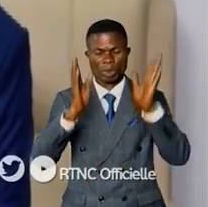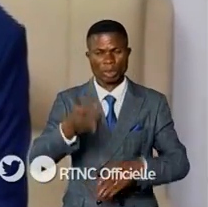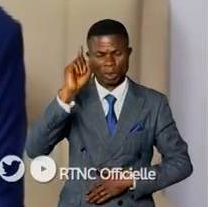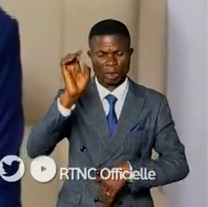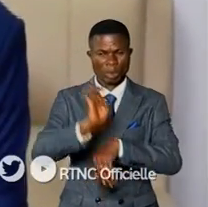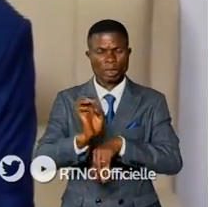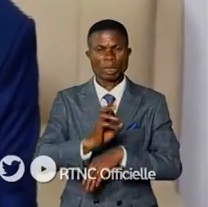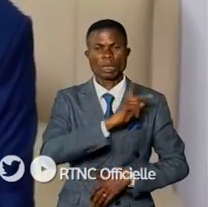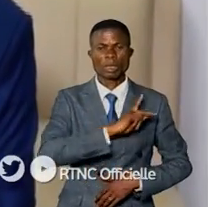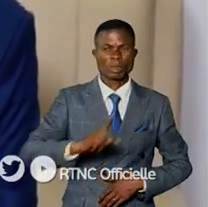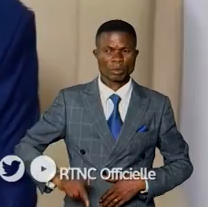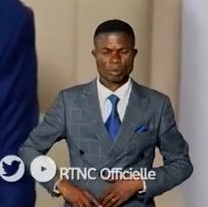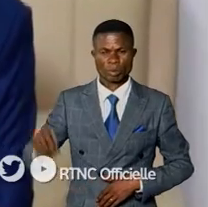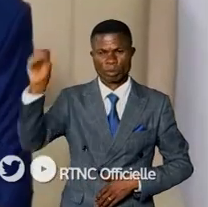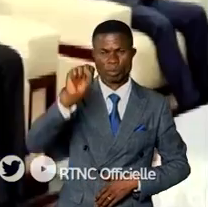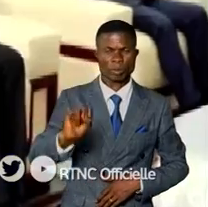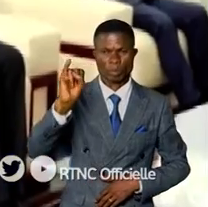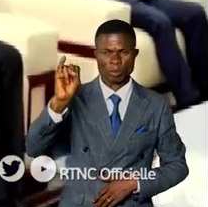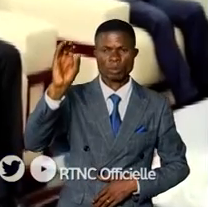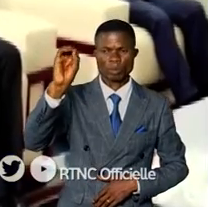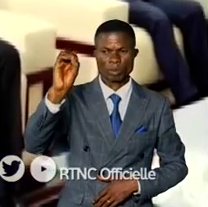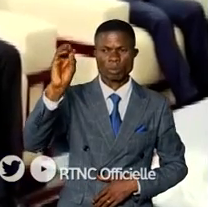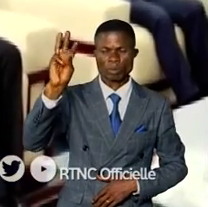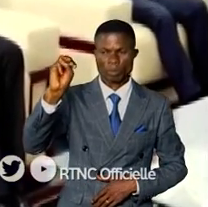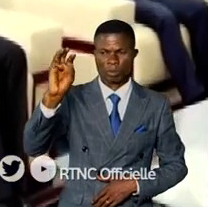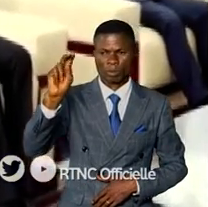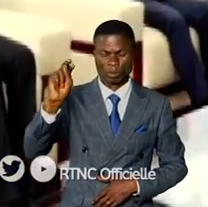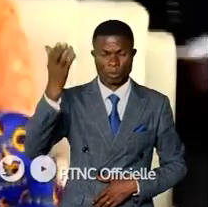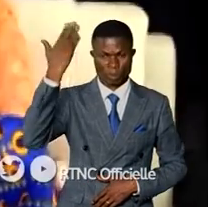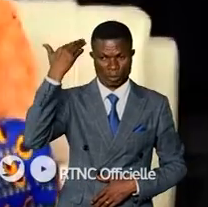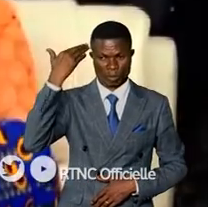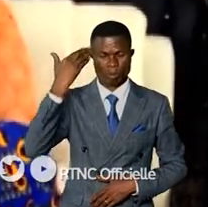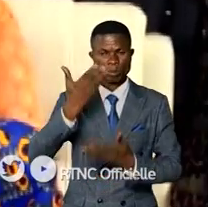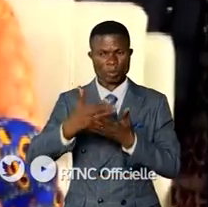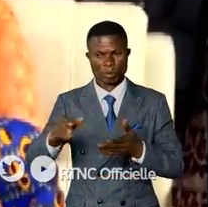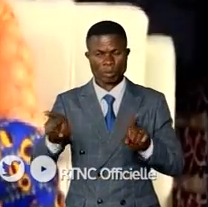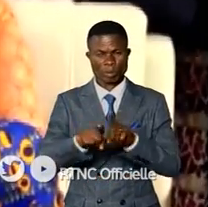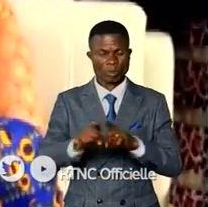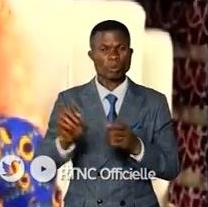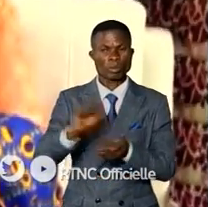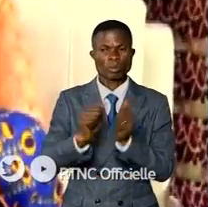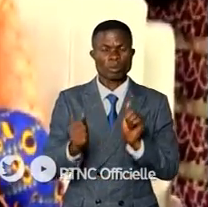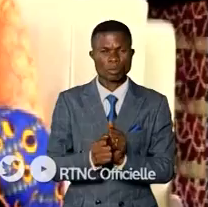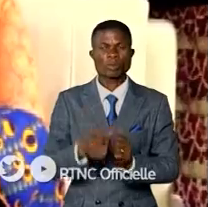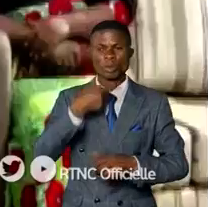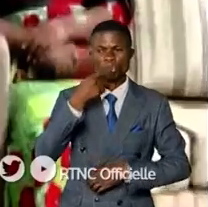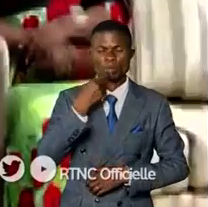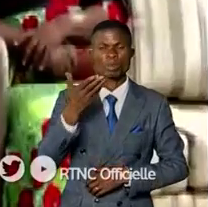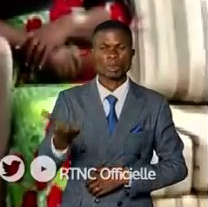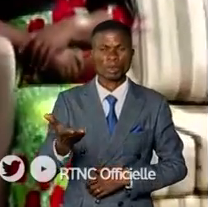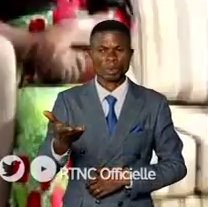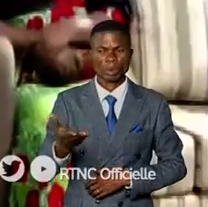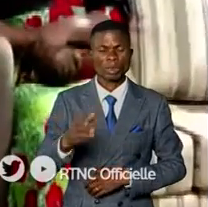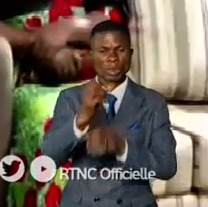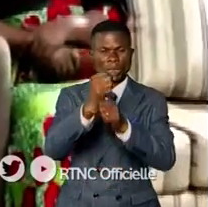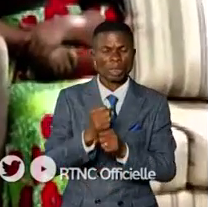l'église kimbanguiste, Simon Kimbangu Kyangani. Comme lors des précédentes étapes, la même préoccupation est revenue, à savoir